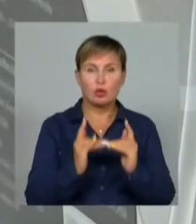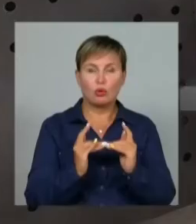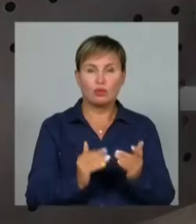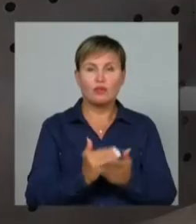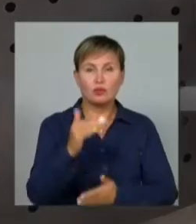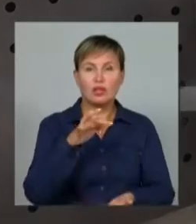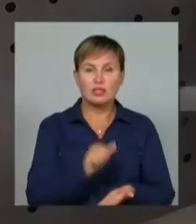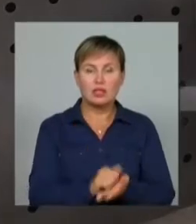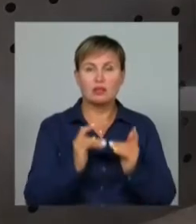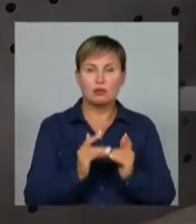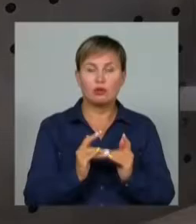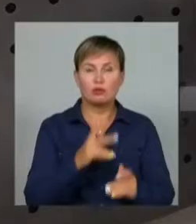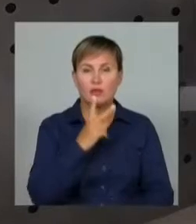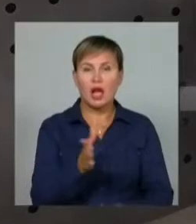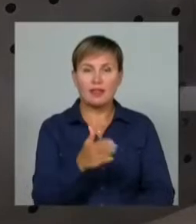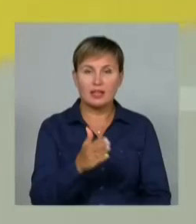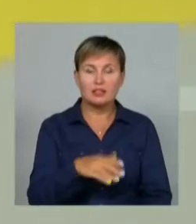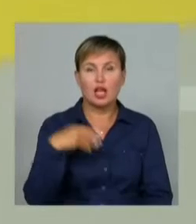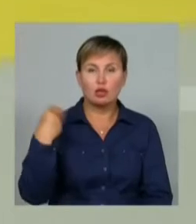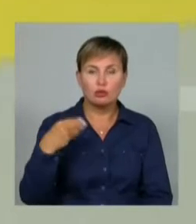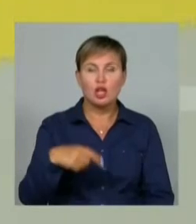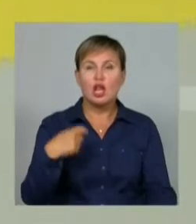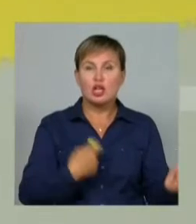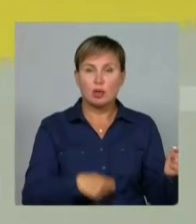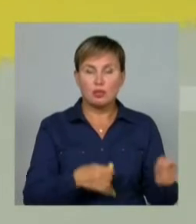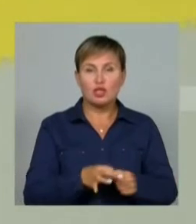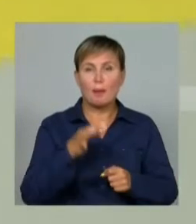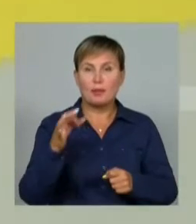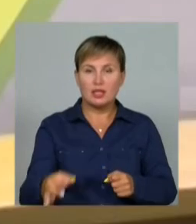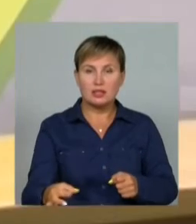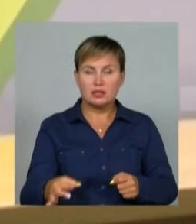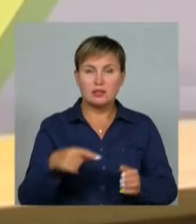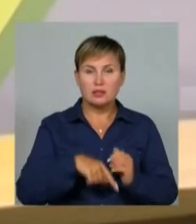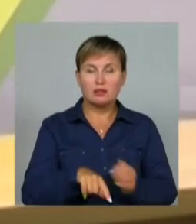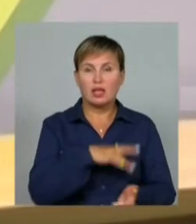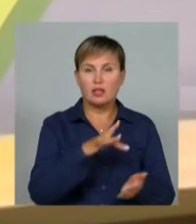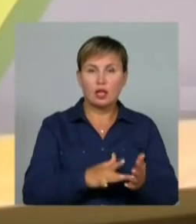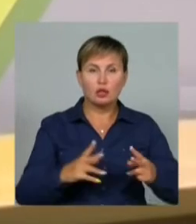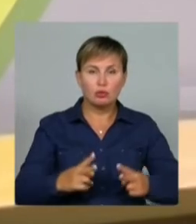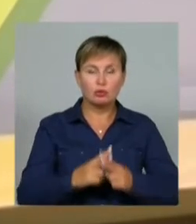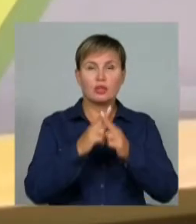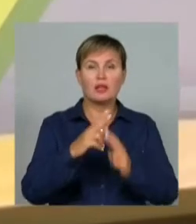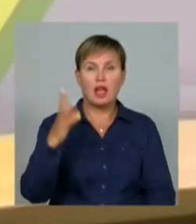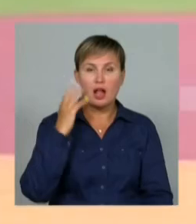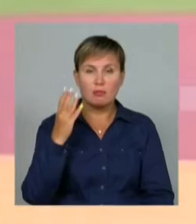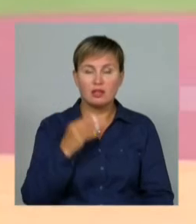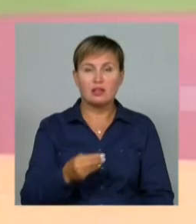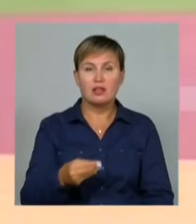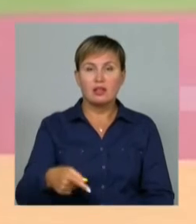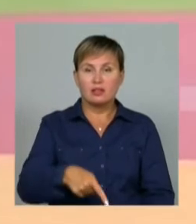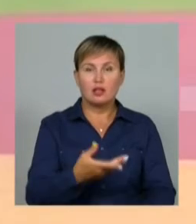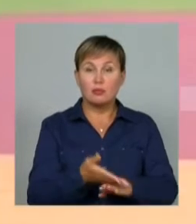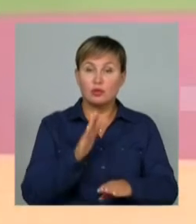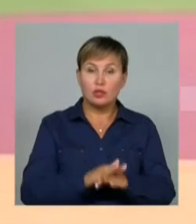Высокая занятость коек отмечается в Атырауской, Актюбинской, Жамбылской областях, городах Нур-Султан и Алматы. В данных регионах нагрузка